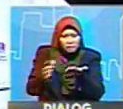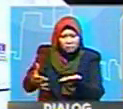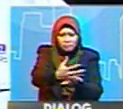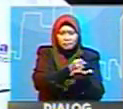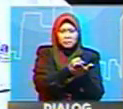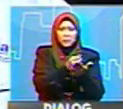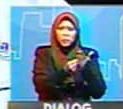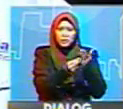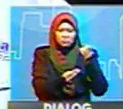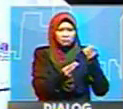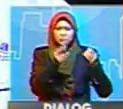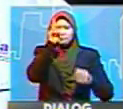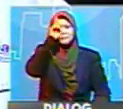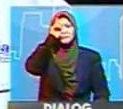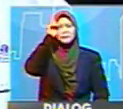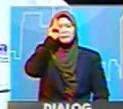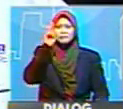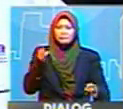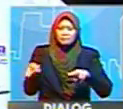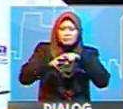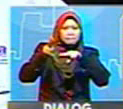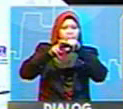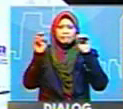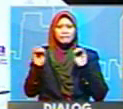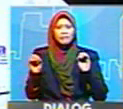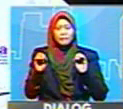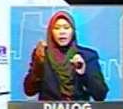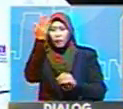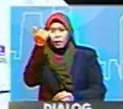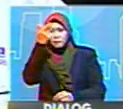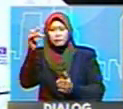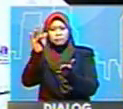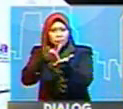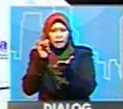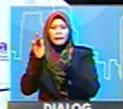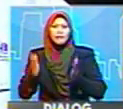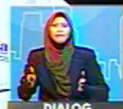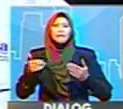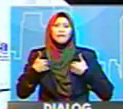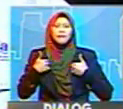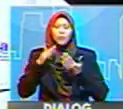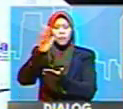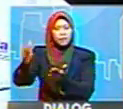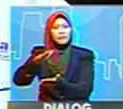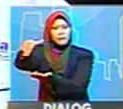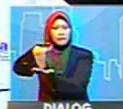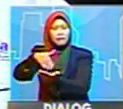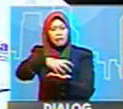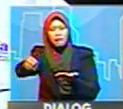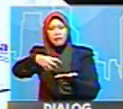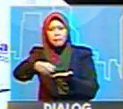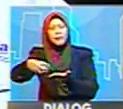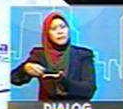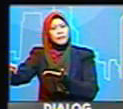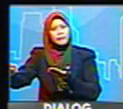kerana adanya orang Tengah yang mengawut keuntungan daripada mereka jadi sebab itulah saya lihat apa yang patut